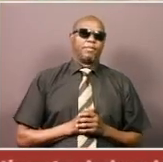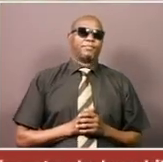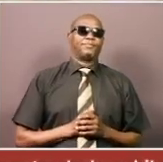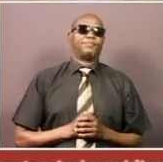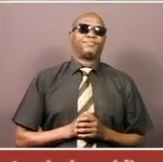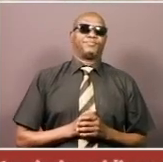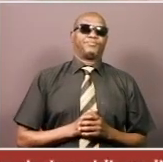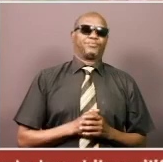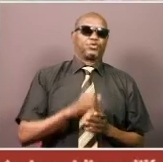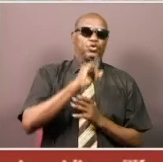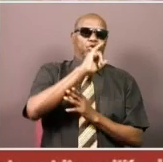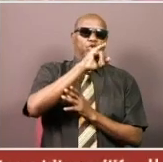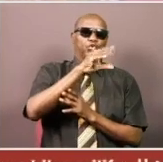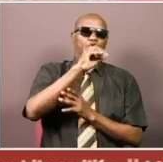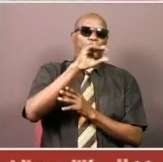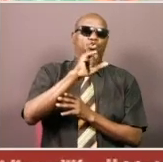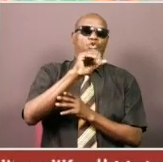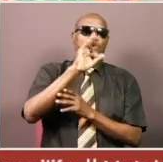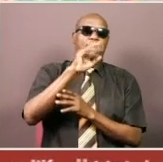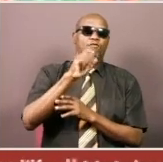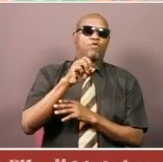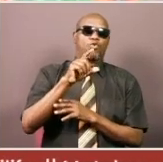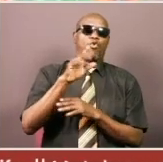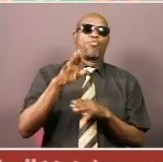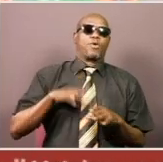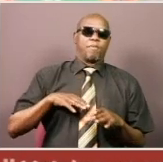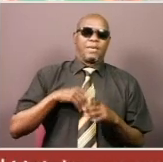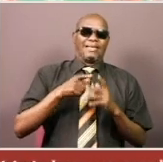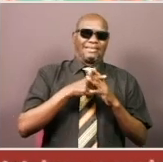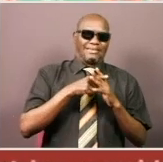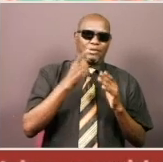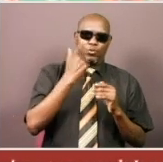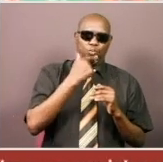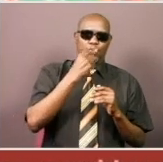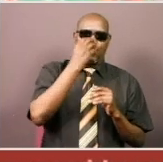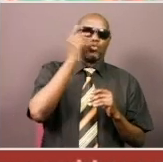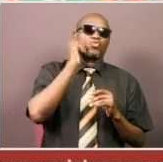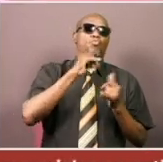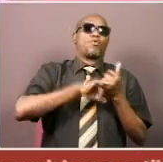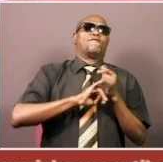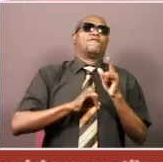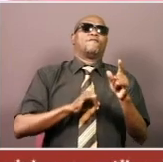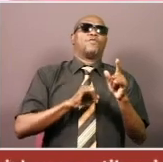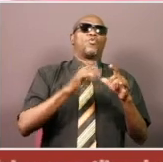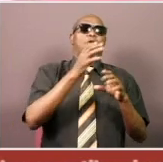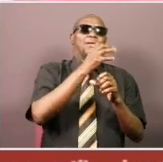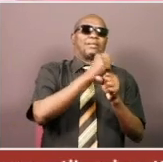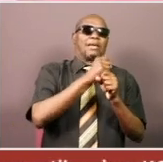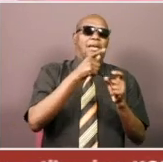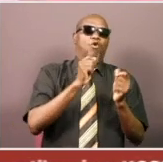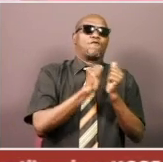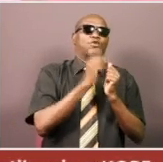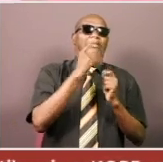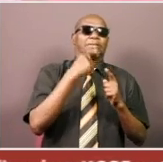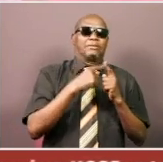Shirika la Joyful Women lilianzishwa na mkewe Rais Rachel Ruto limefanya sherehe za kuadhimisha miaka 14